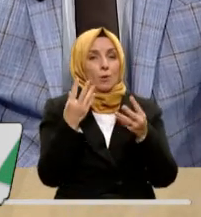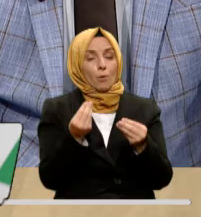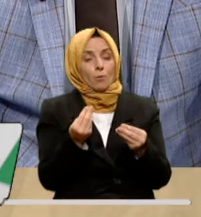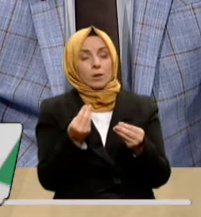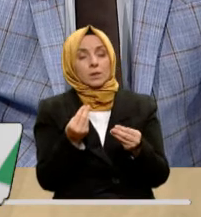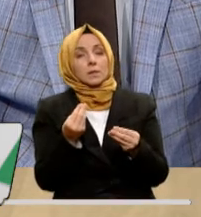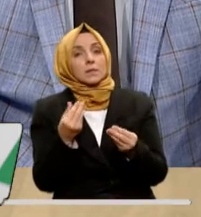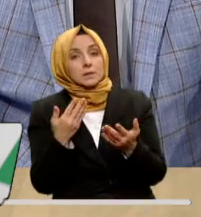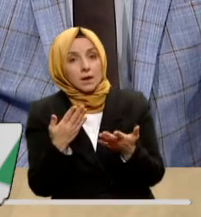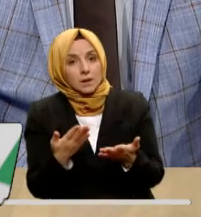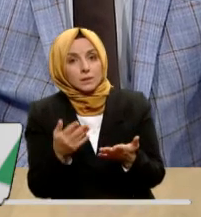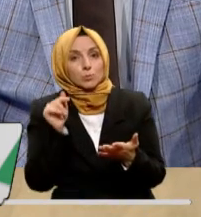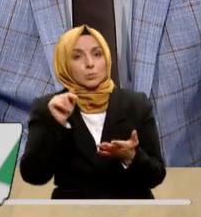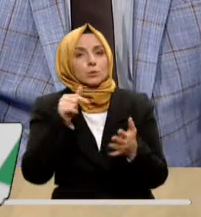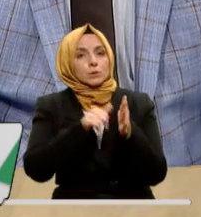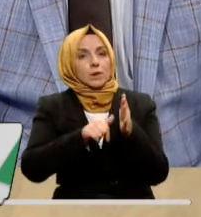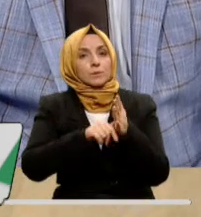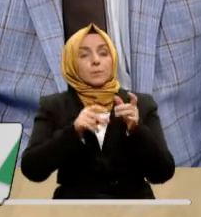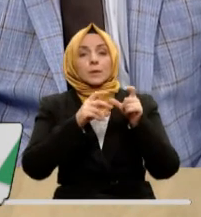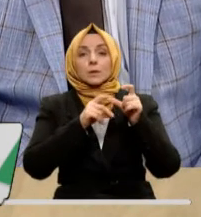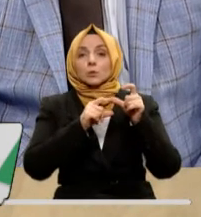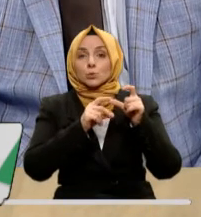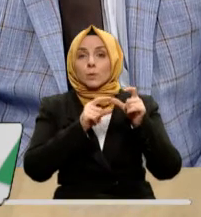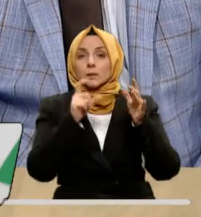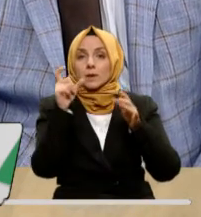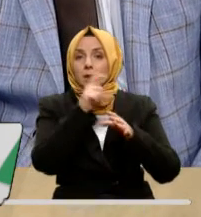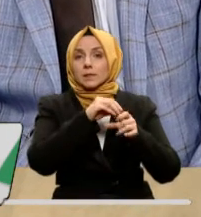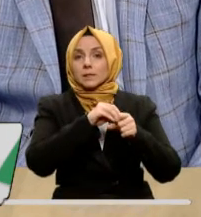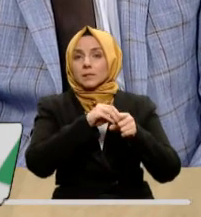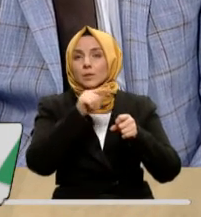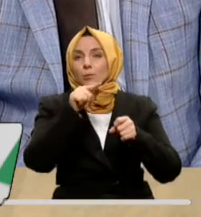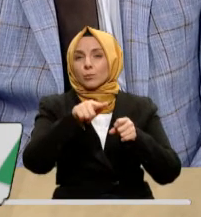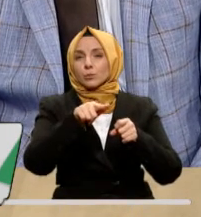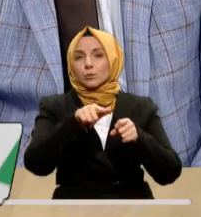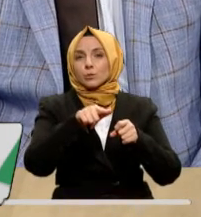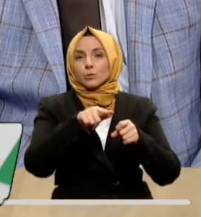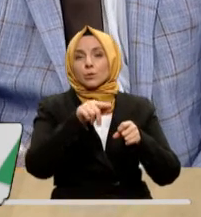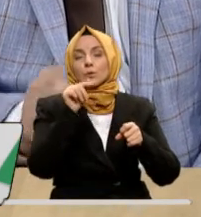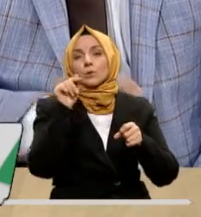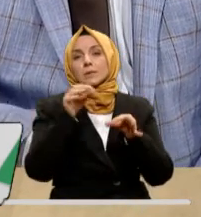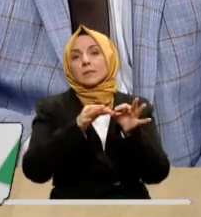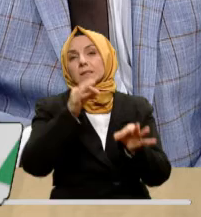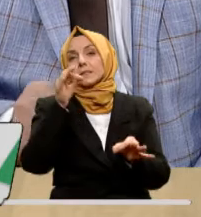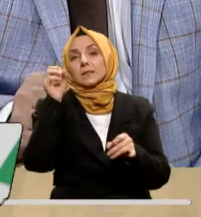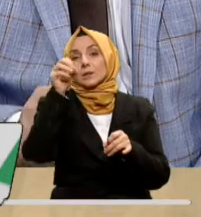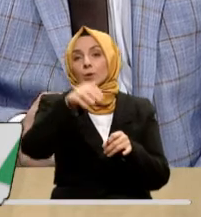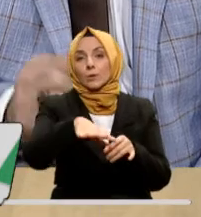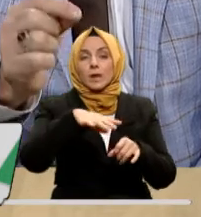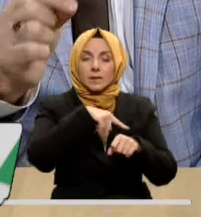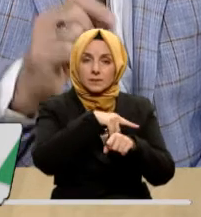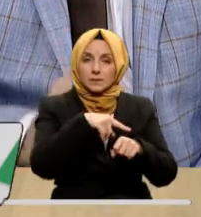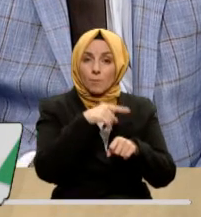şu takvimi Şubat ayında vatandaşa gönderdi götürdüğünüzde bir anlam ifade etmiyor bu yıl girmeden Bu